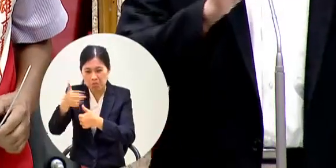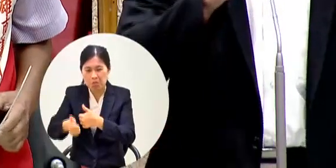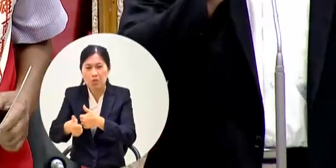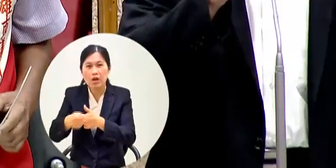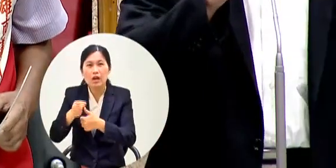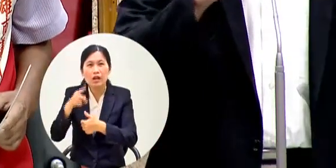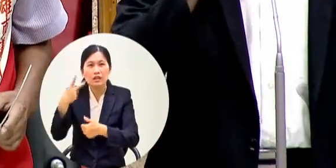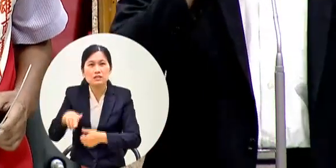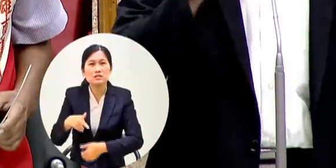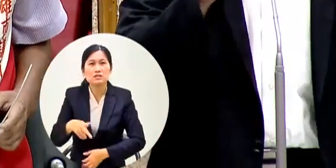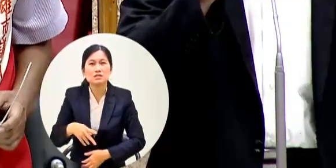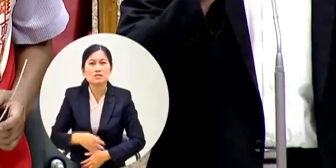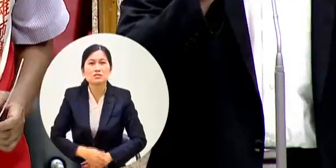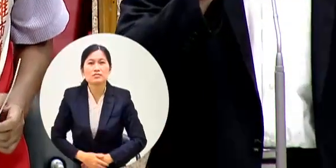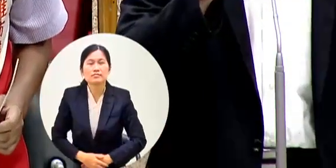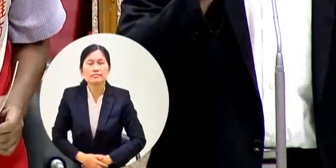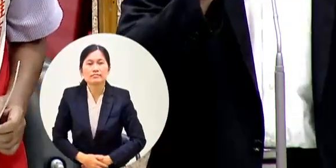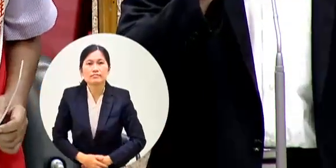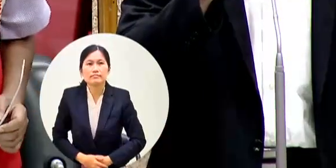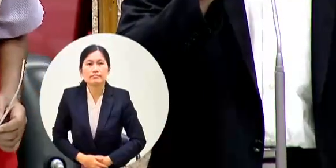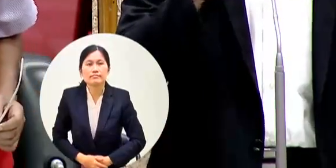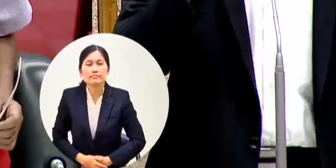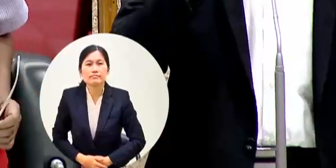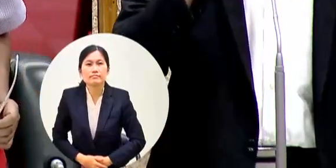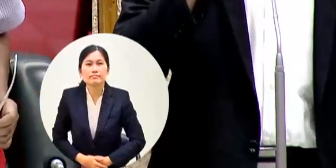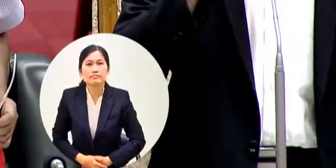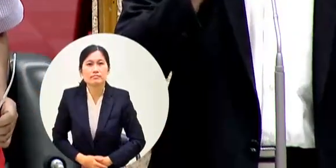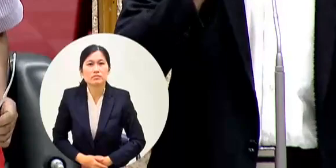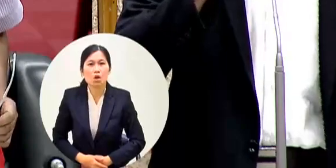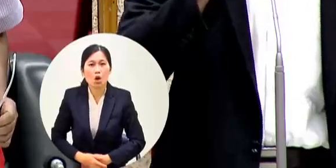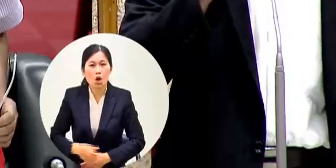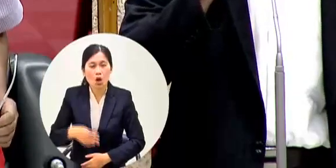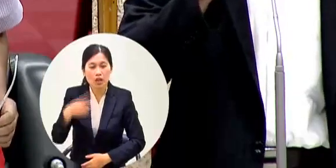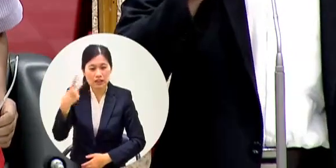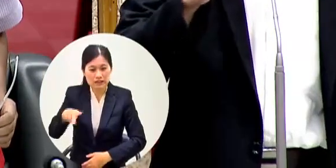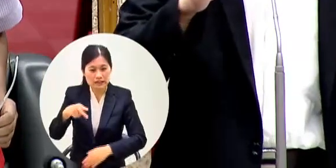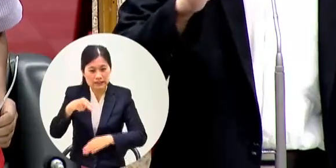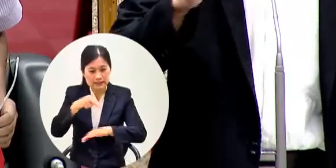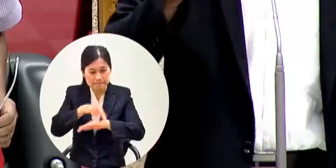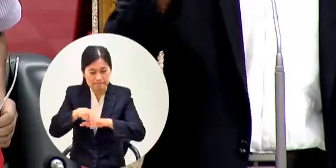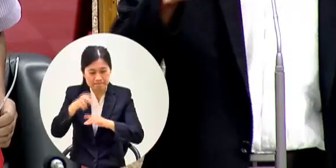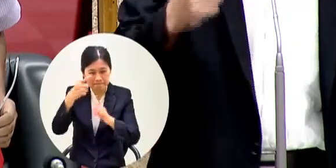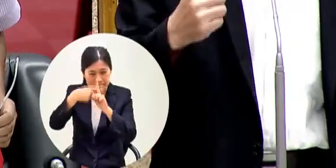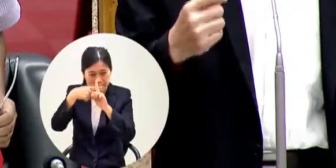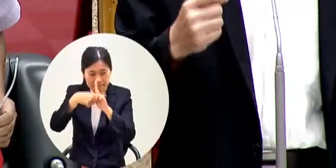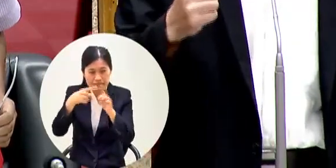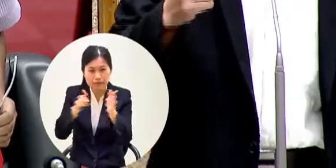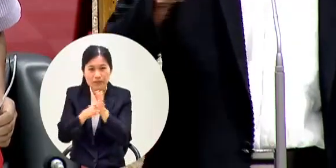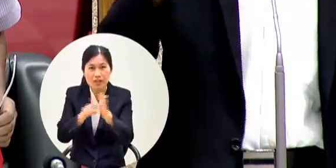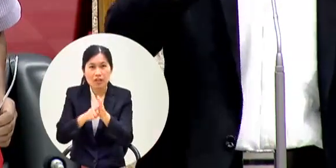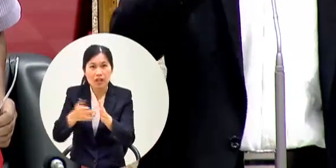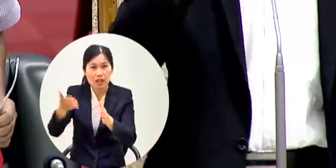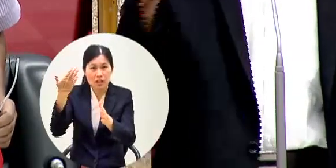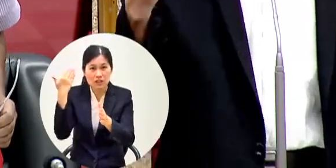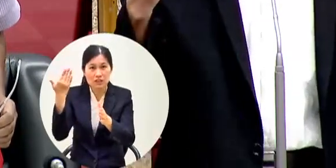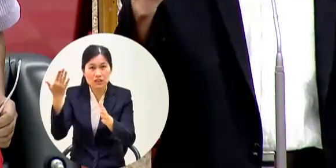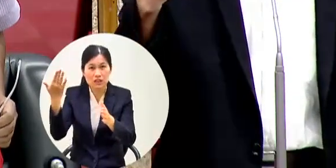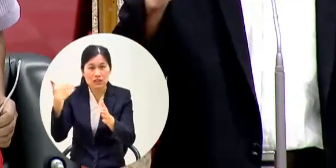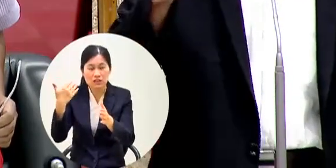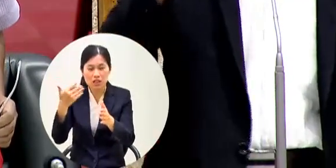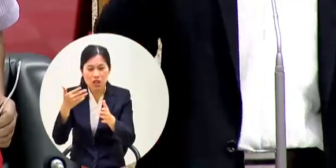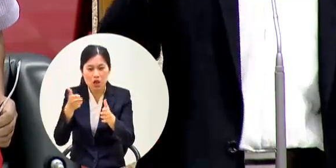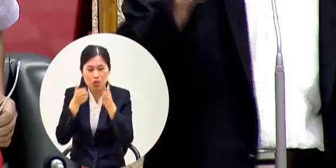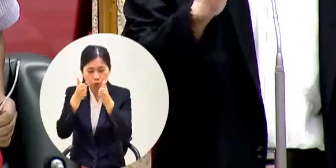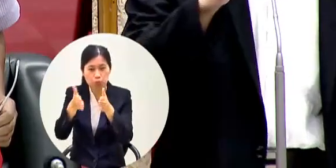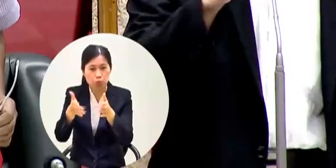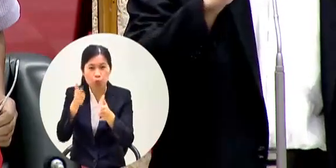有2、3个月，但是我没相信你，你是我们市长的爱将哦，我相信你，好不好？ 啊，